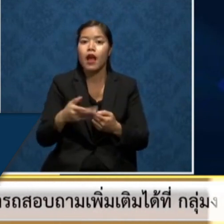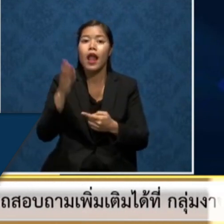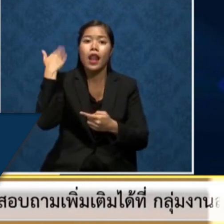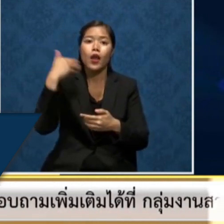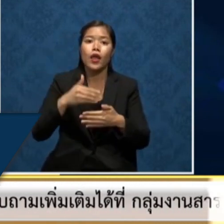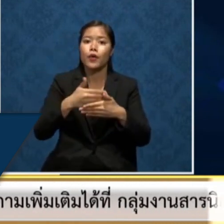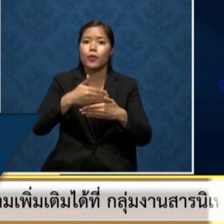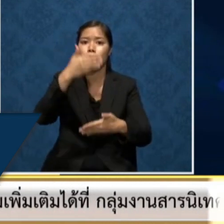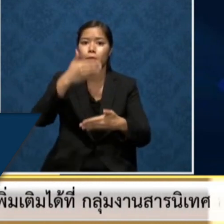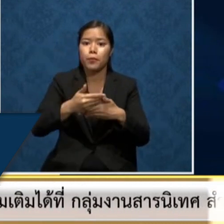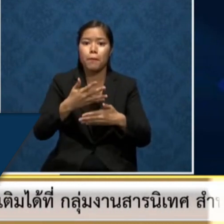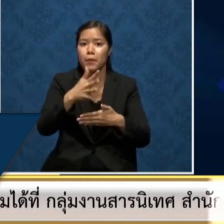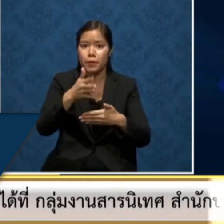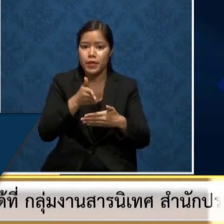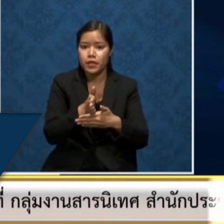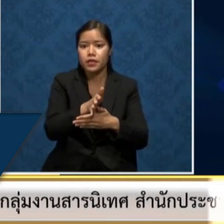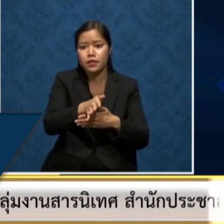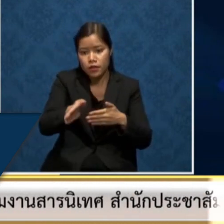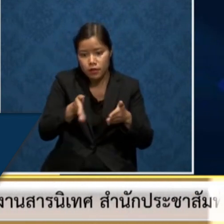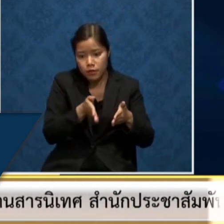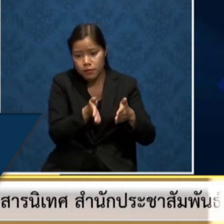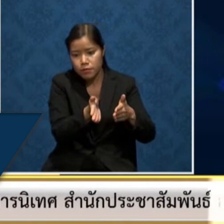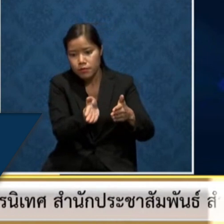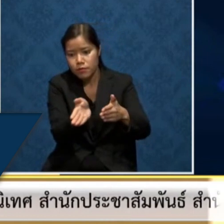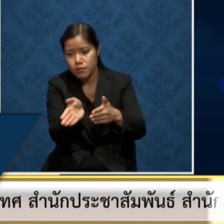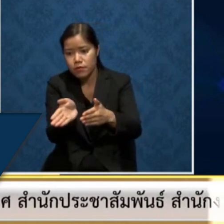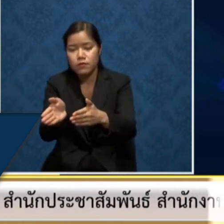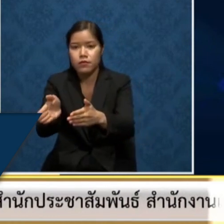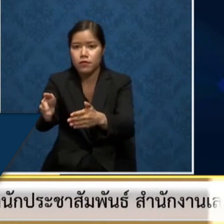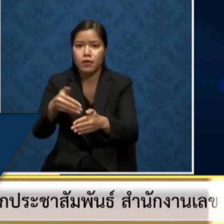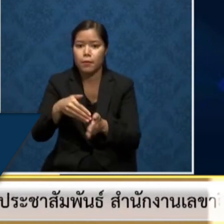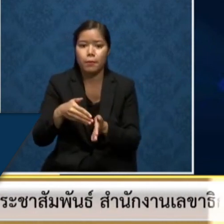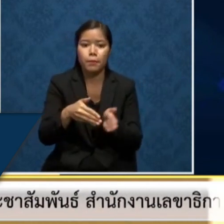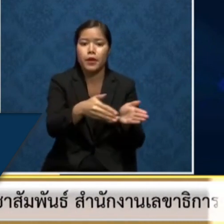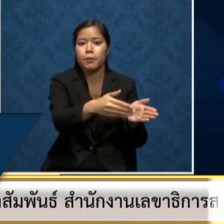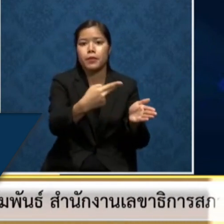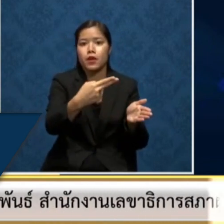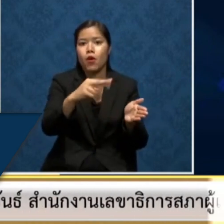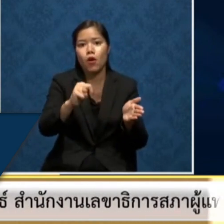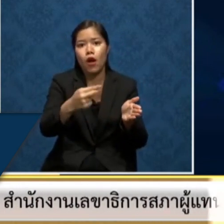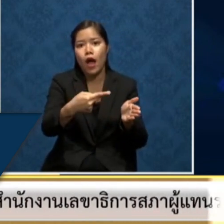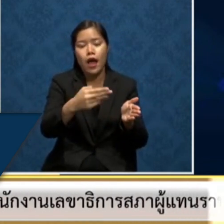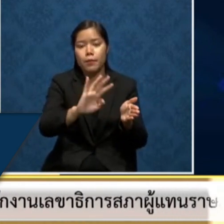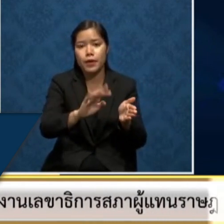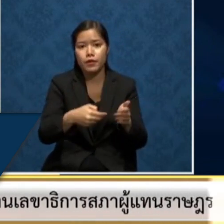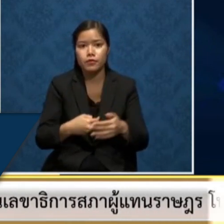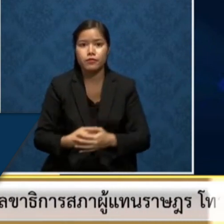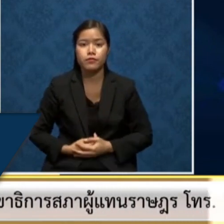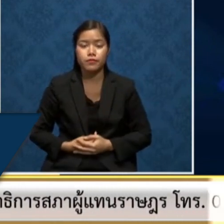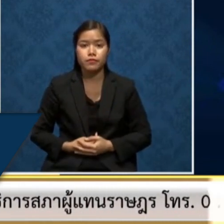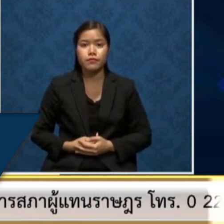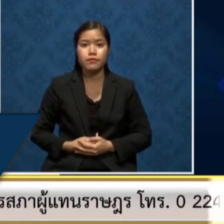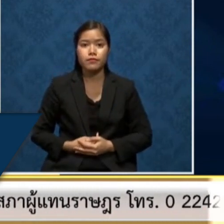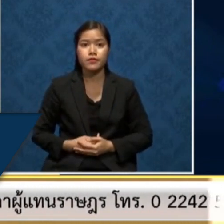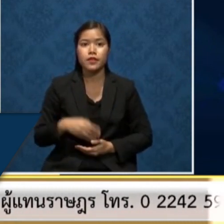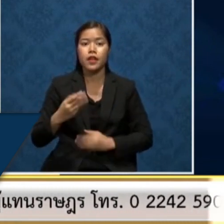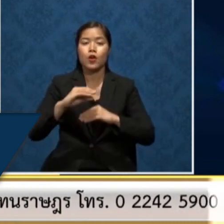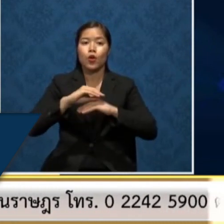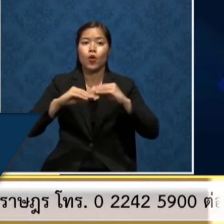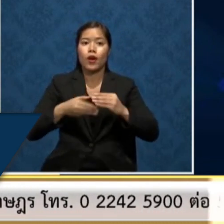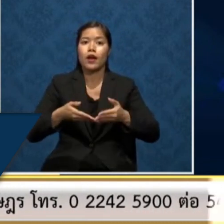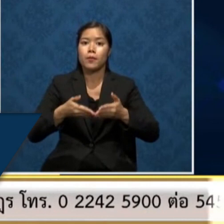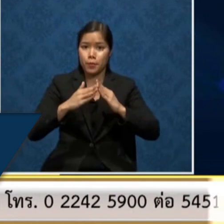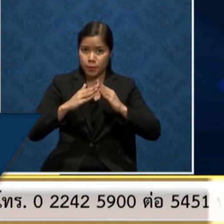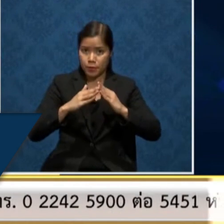ทางช้างเผือกที่จะระบายน้ำลงน้ำก่ำโดยไม่ต้องเข้าหนองหาญท่านประธานครับปัจจุบันโครงการดังกล่าวได้ก่อ